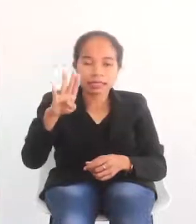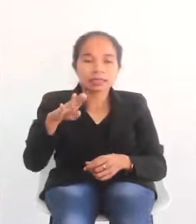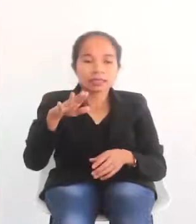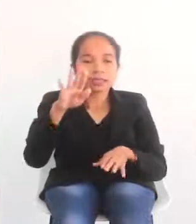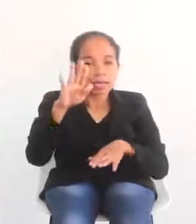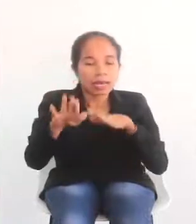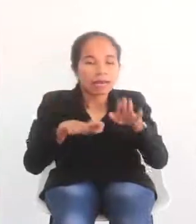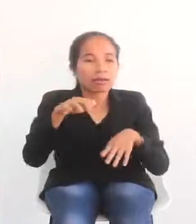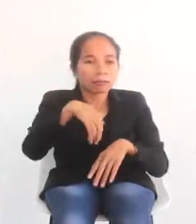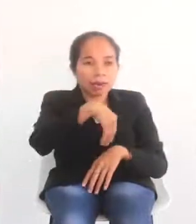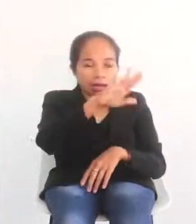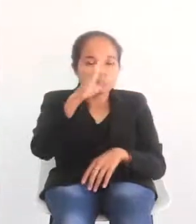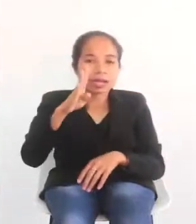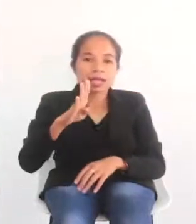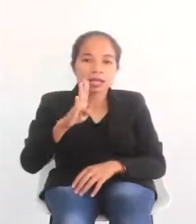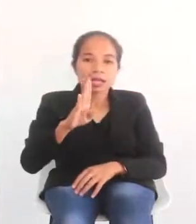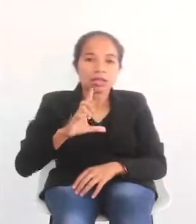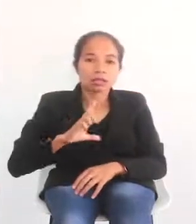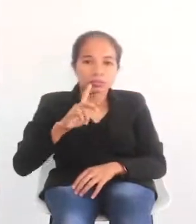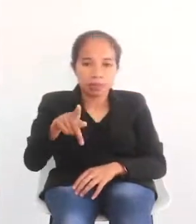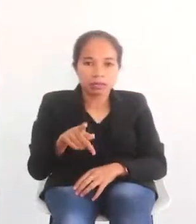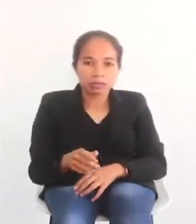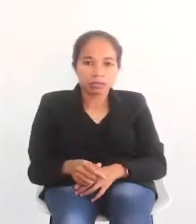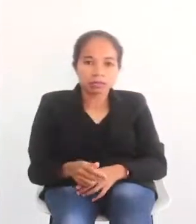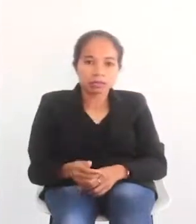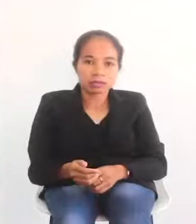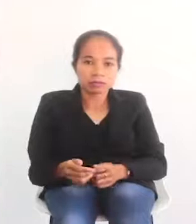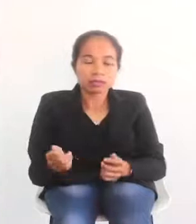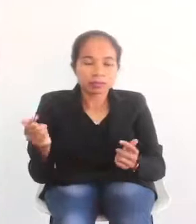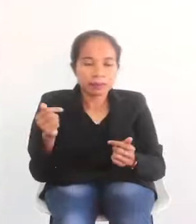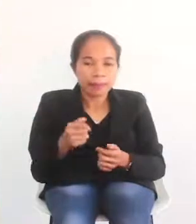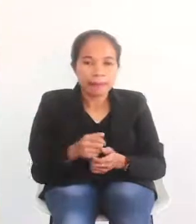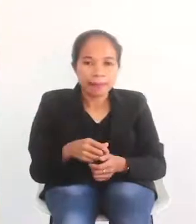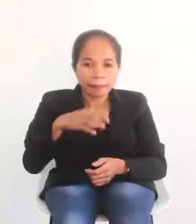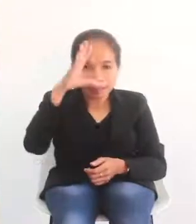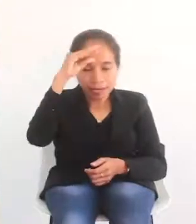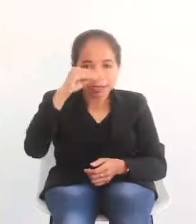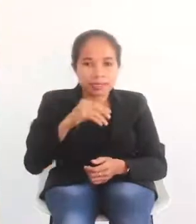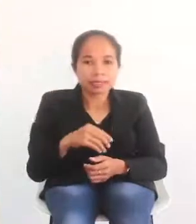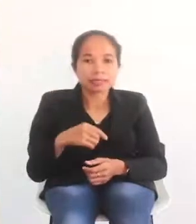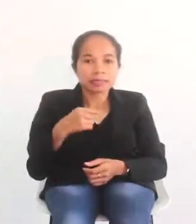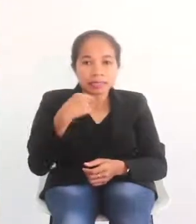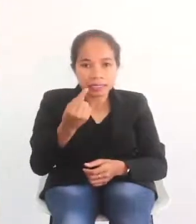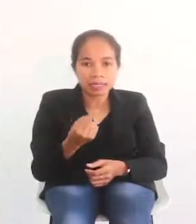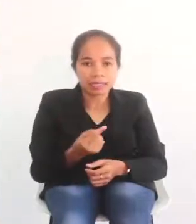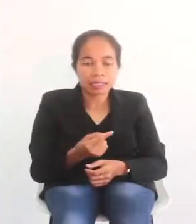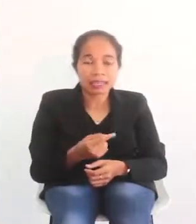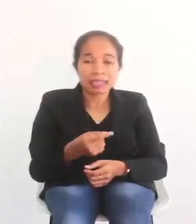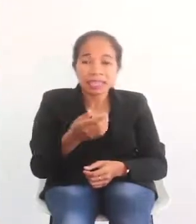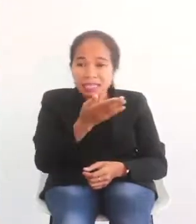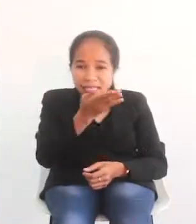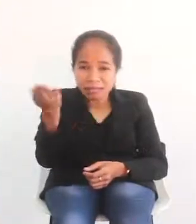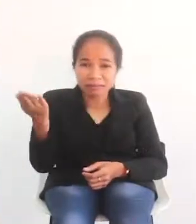vila ida mai dudu ili matar monotia paulu dehan maun sira